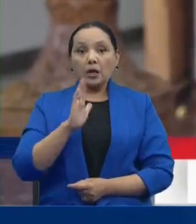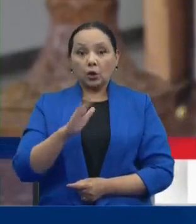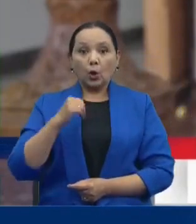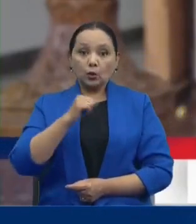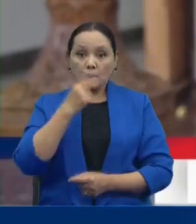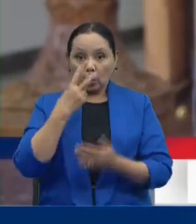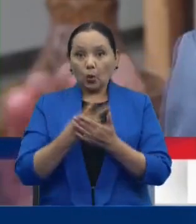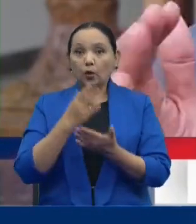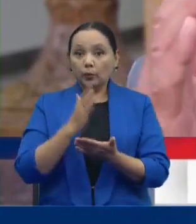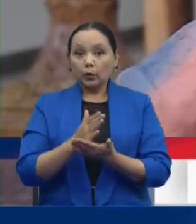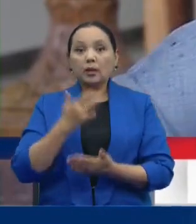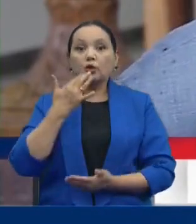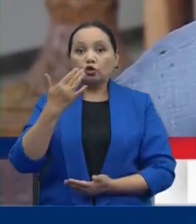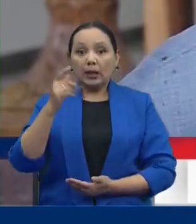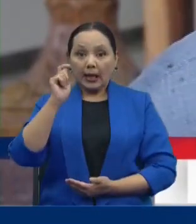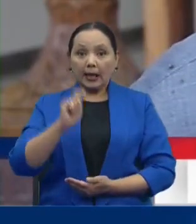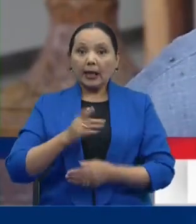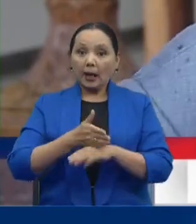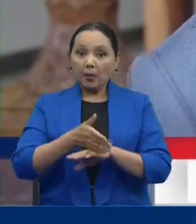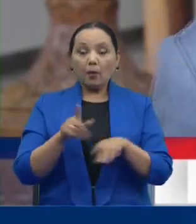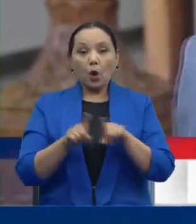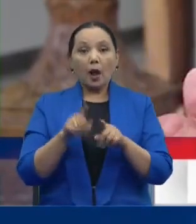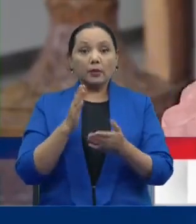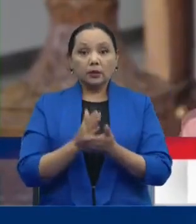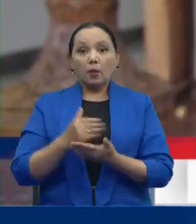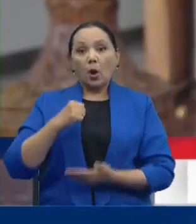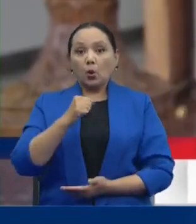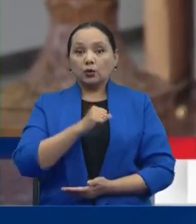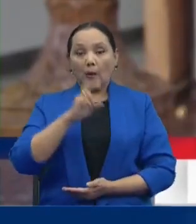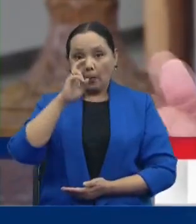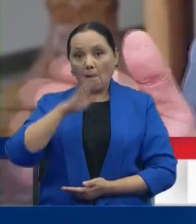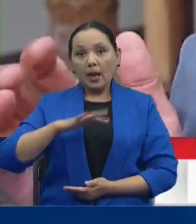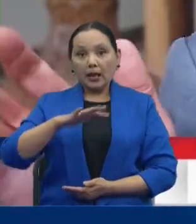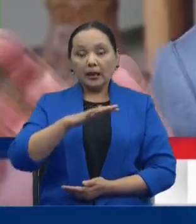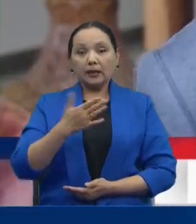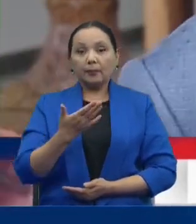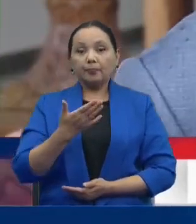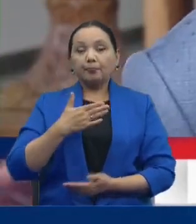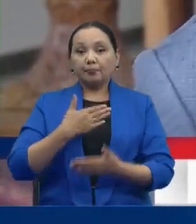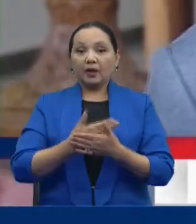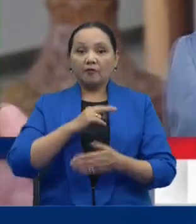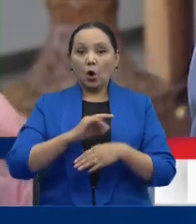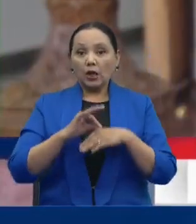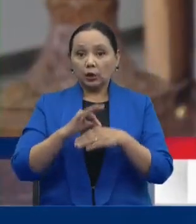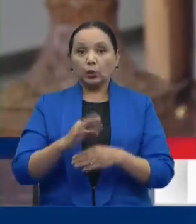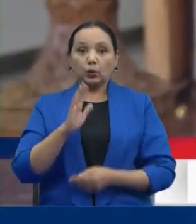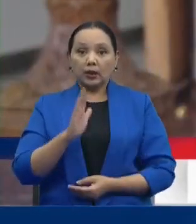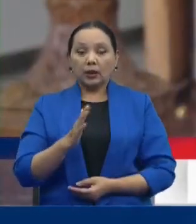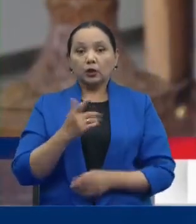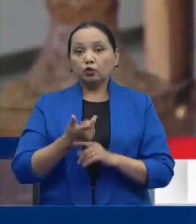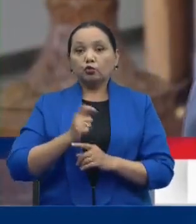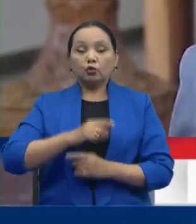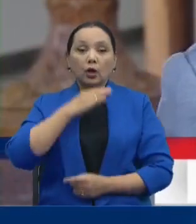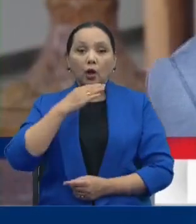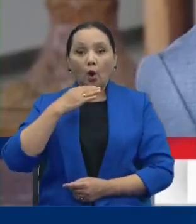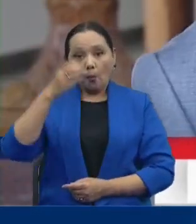o'zingizlar ko'rib turibsizlar, chet eldan kelgan mehmonlarimiz ham bor, o'zimizning mamlakatimizda faoliyat yuritayotgan juda ko'p